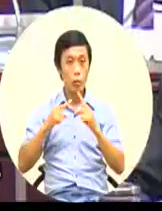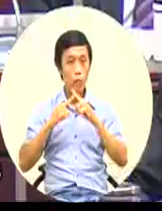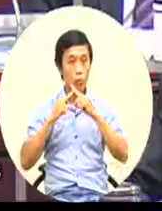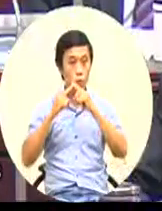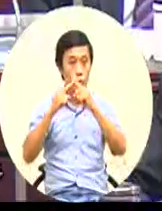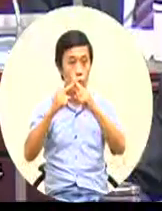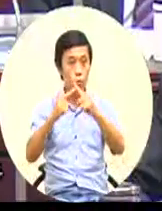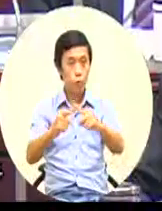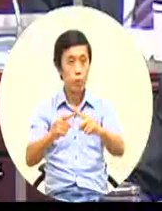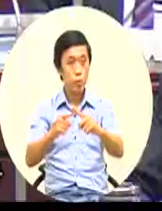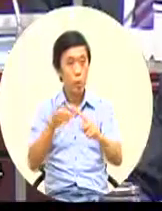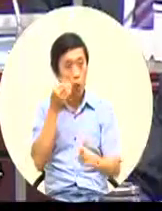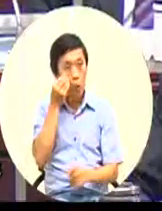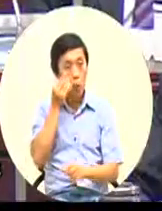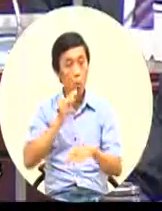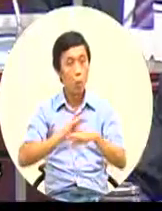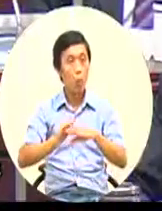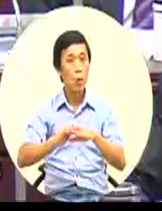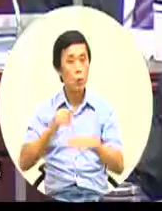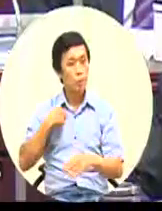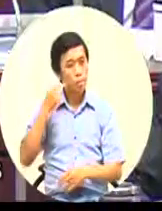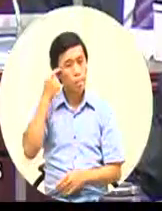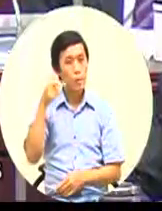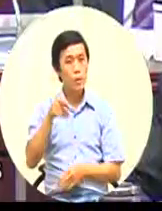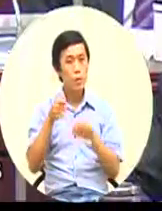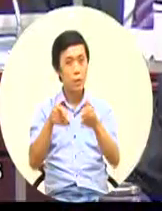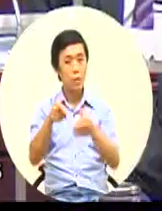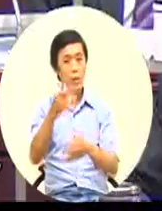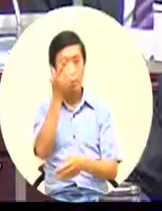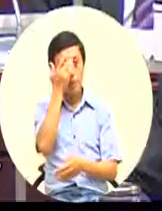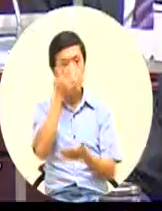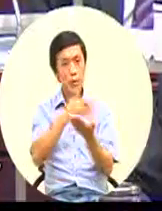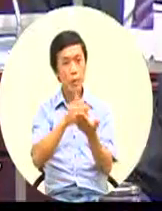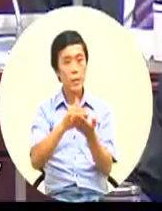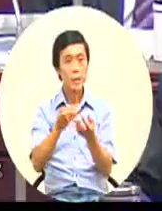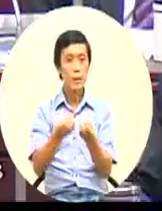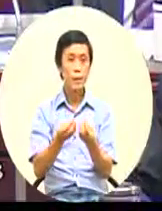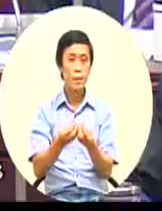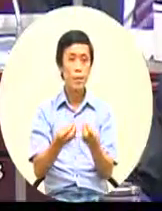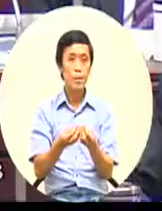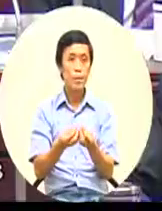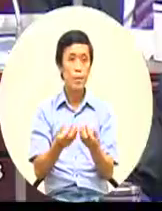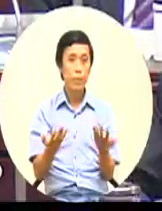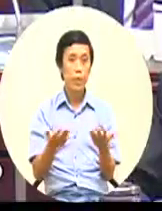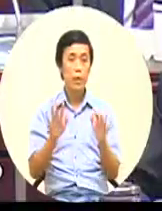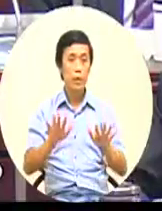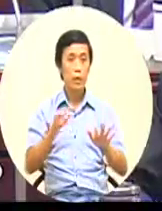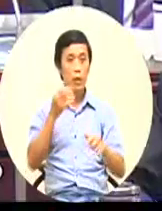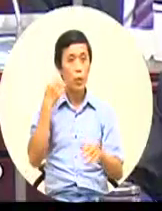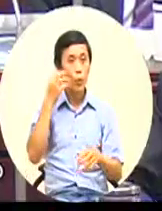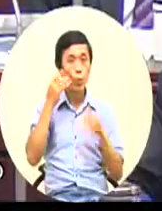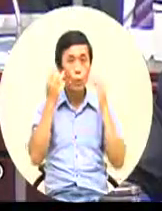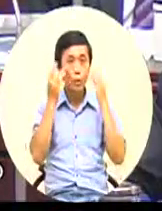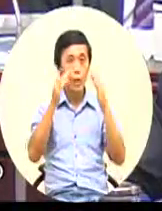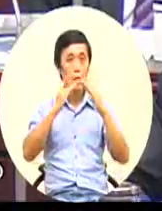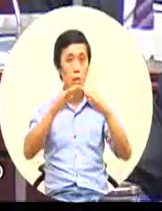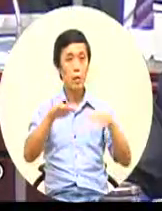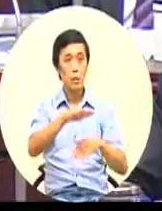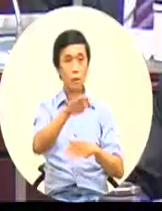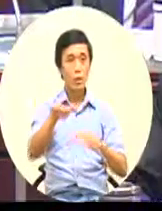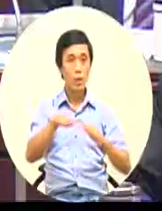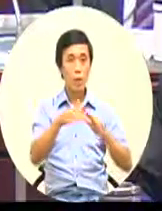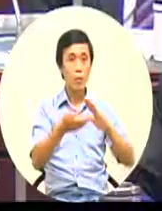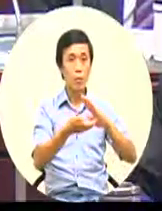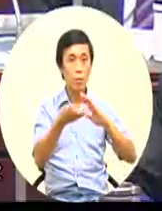方。我们一直在想，要怎解决这些问题。现阶段，果菜市场的搬迁，我